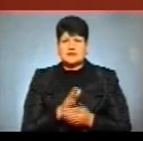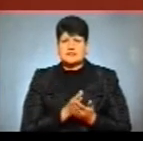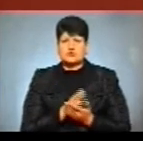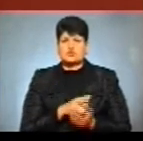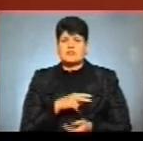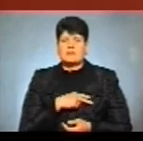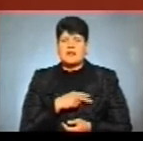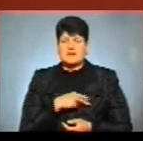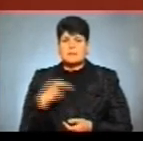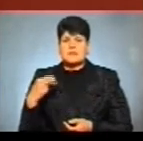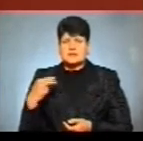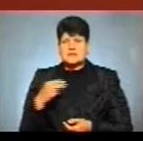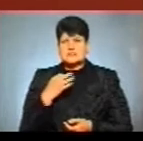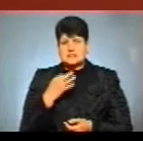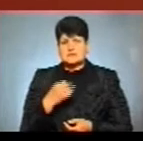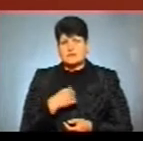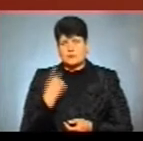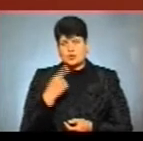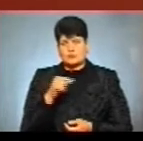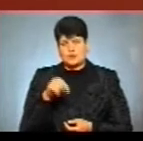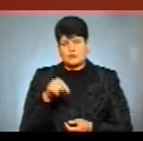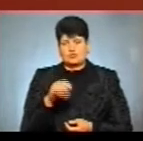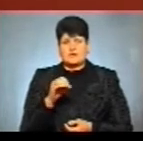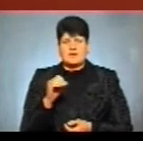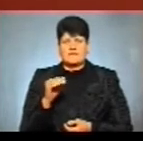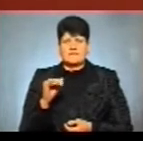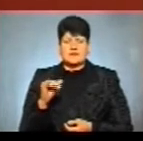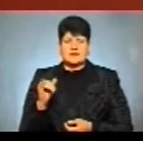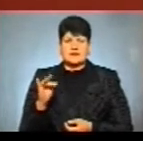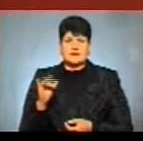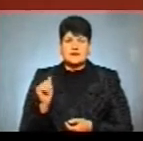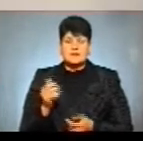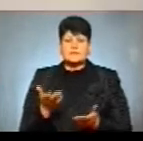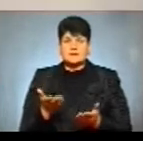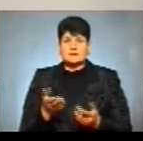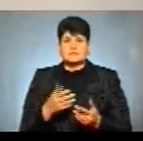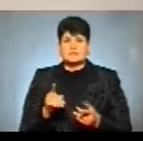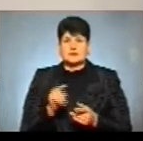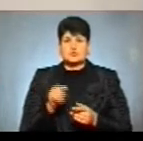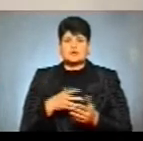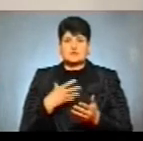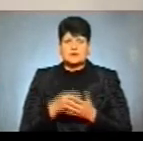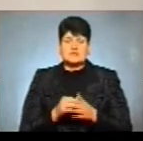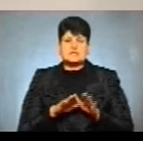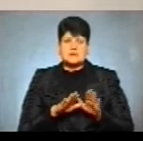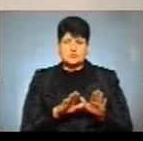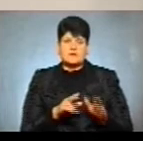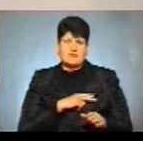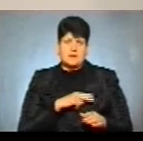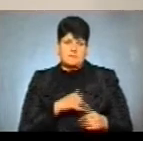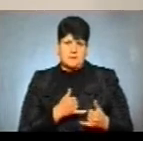заслужив премії від президента, сказав нам особисто тут в ефірі, натомість, як каже Юля, так що своїх заступників він